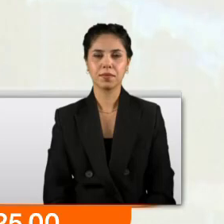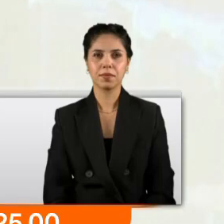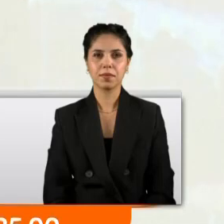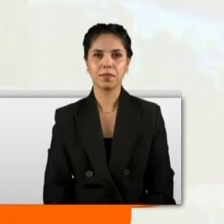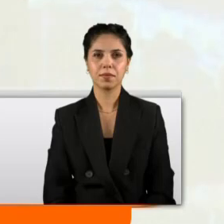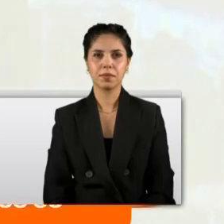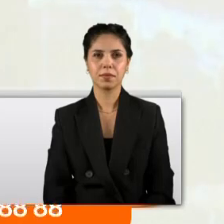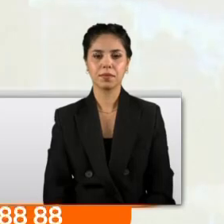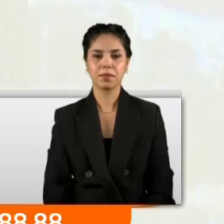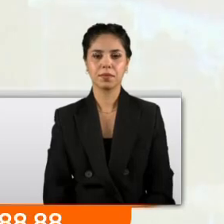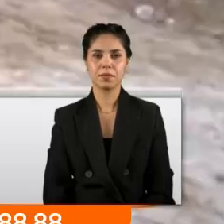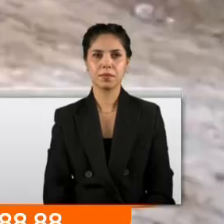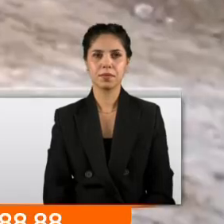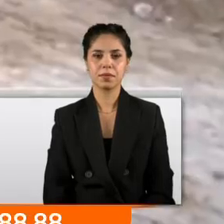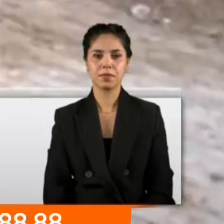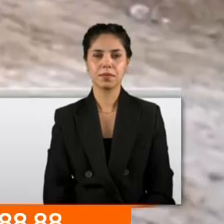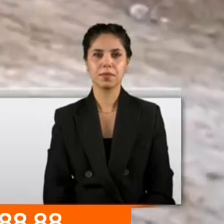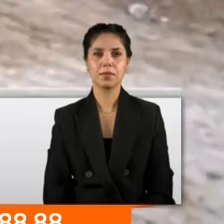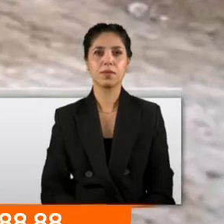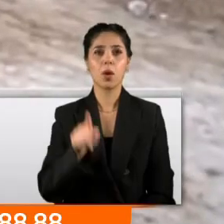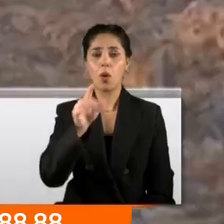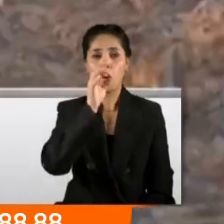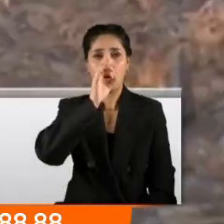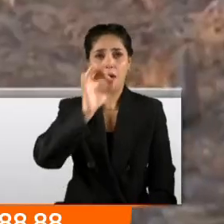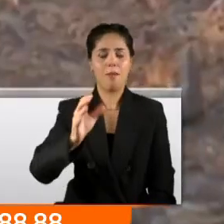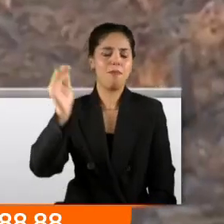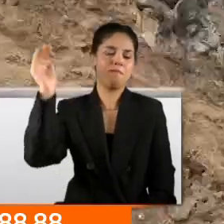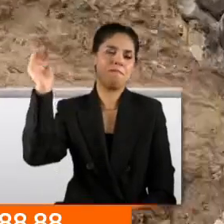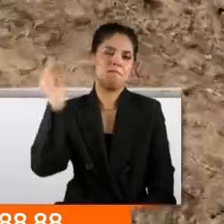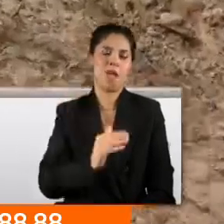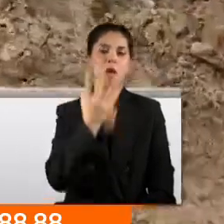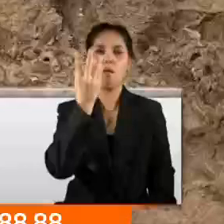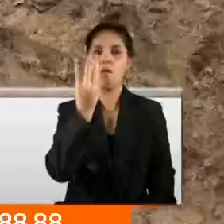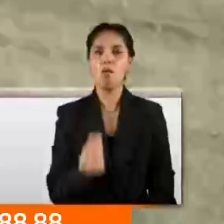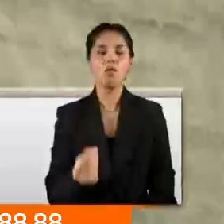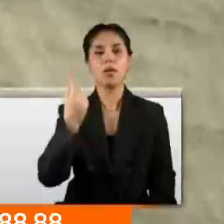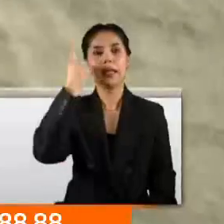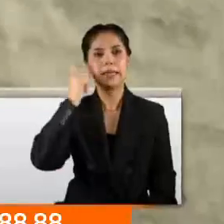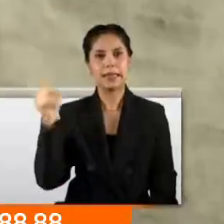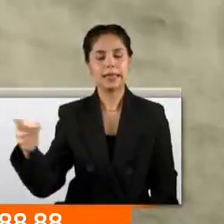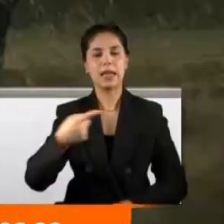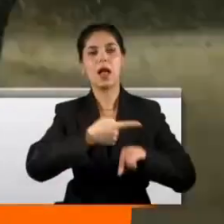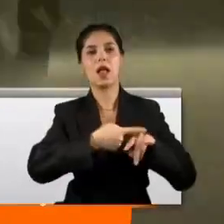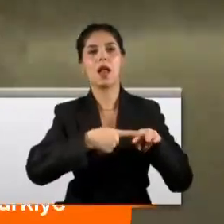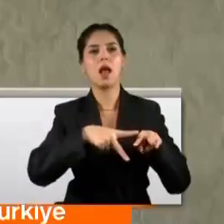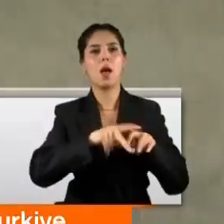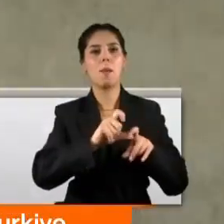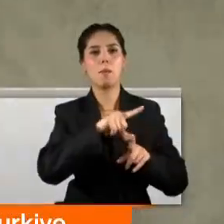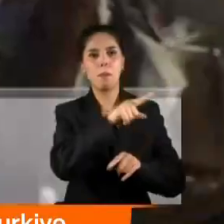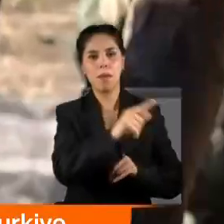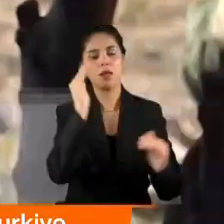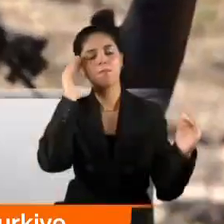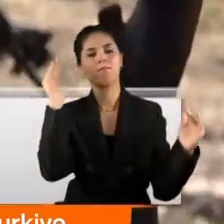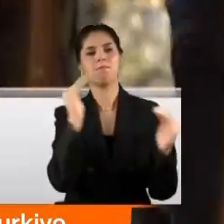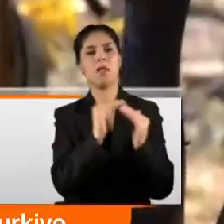Bu zor ama doğru bir karar. O çok beklenen haber sonunda gerçekleşti. İsrail ve Hamas ateşkes konusunda